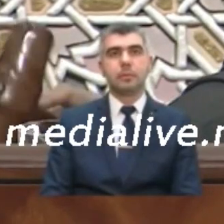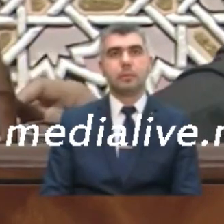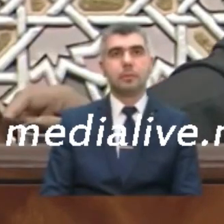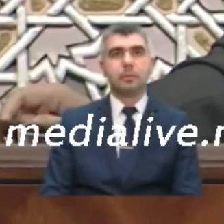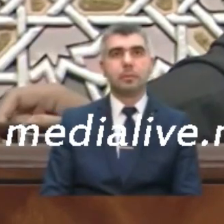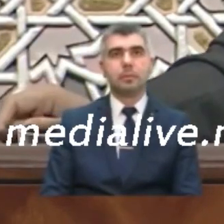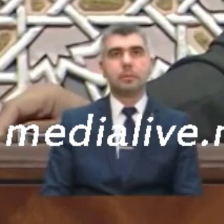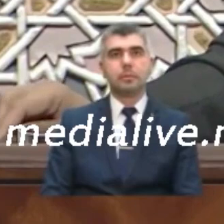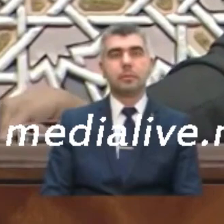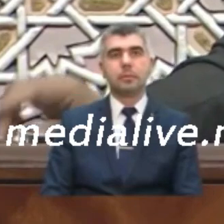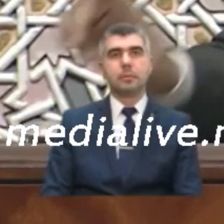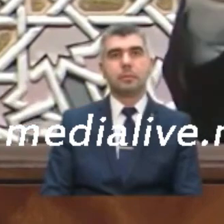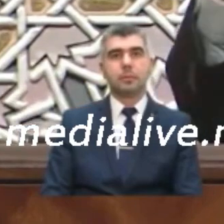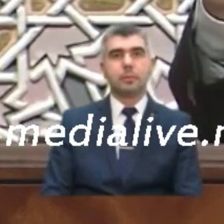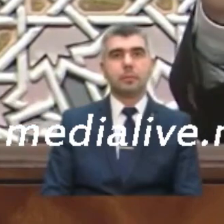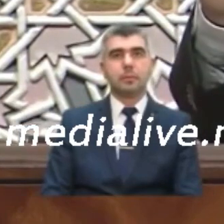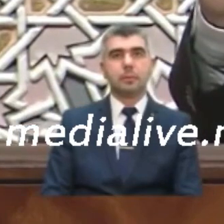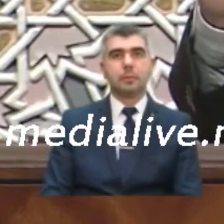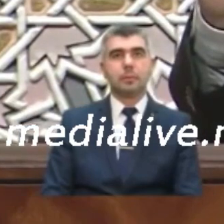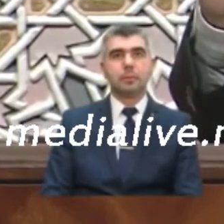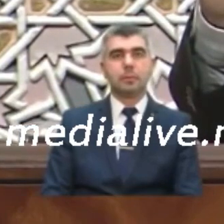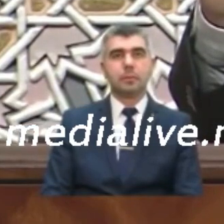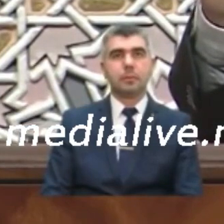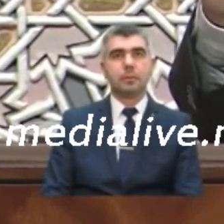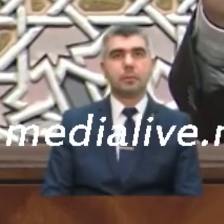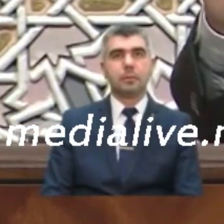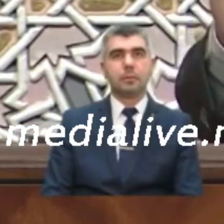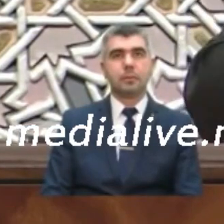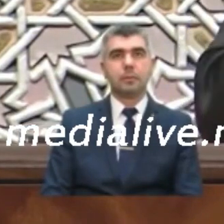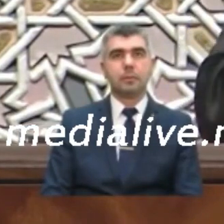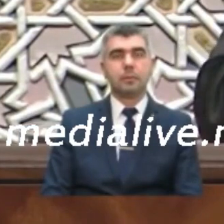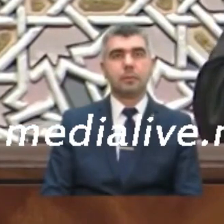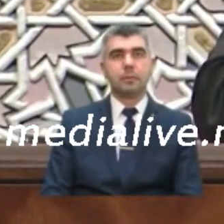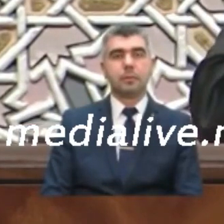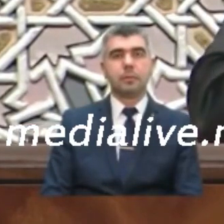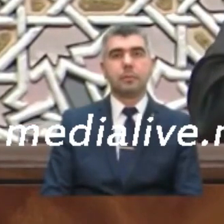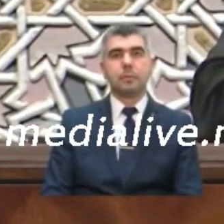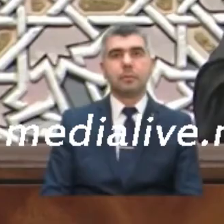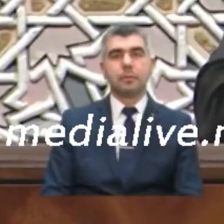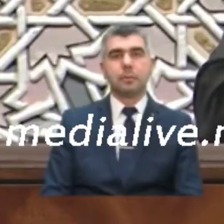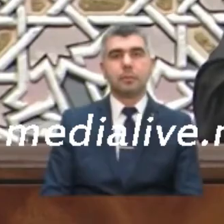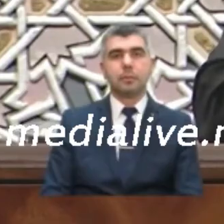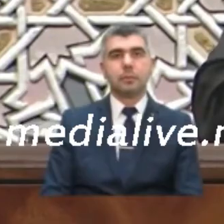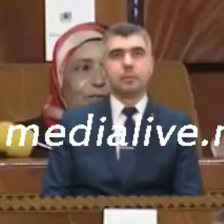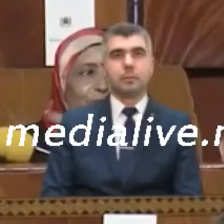من فضلكم في تسيير السيد نايم، تفضلوا.